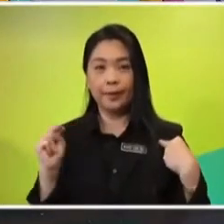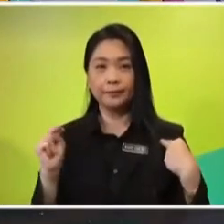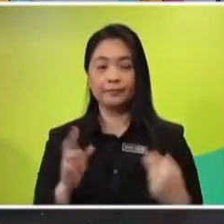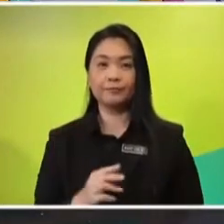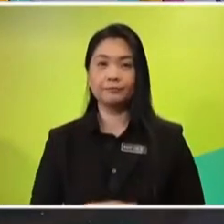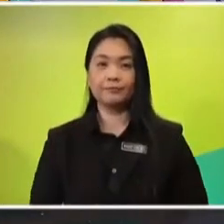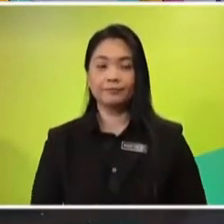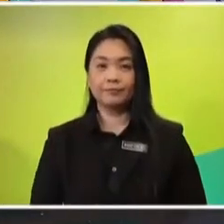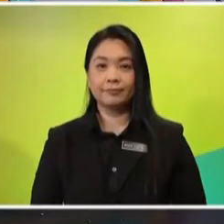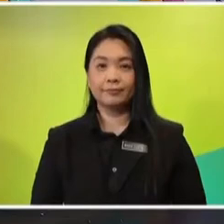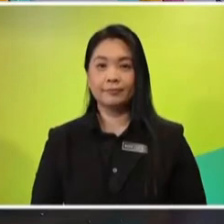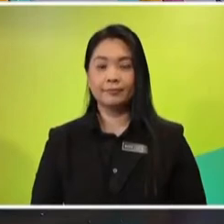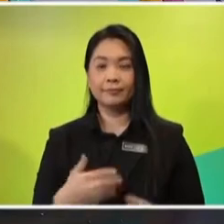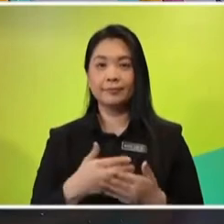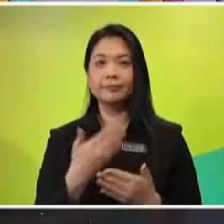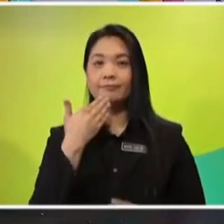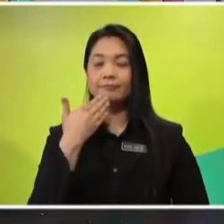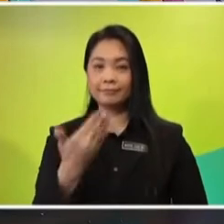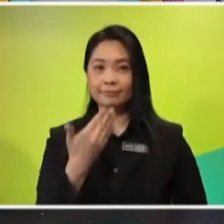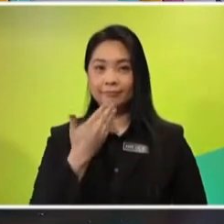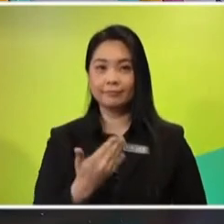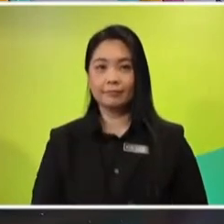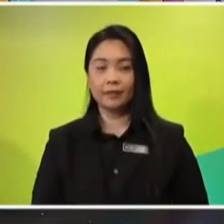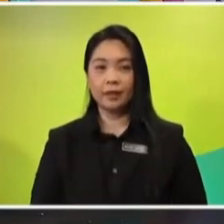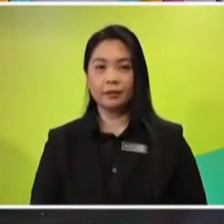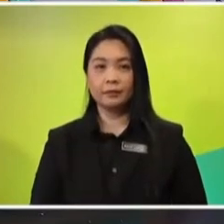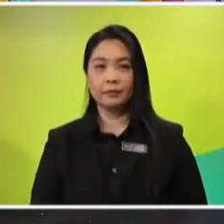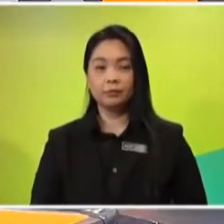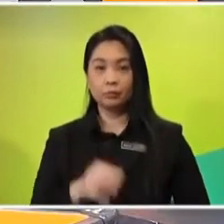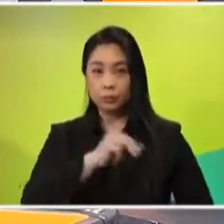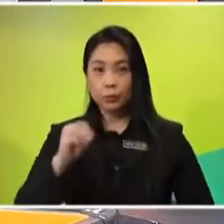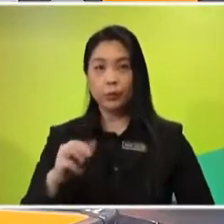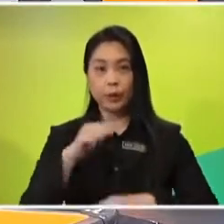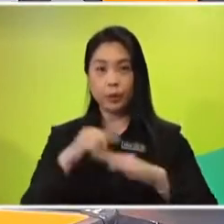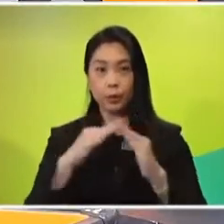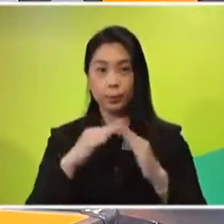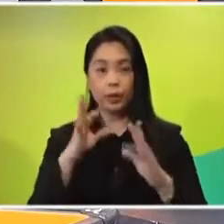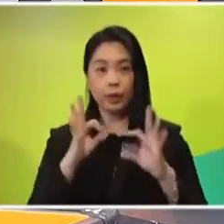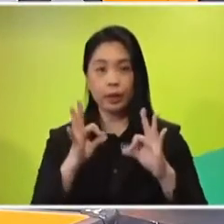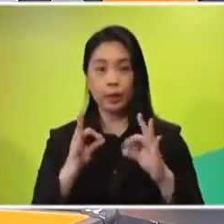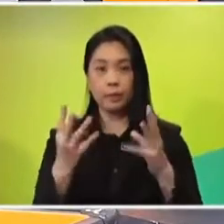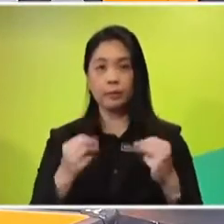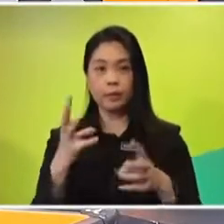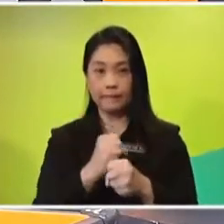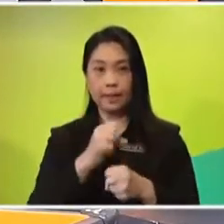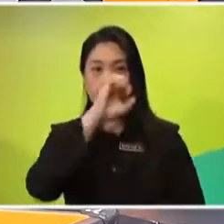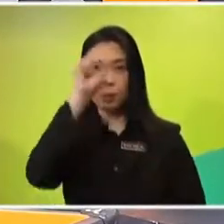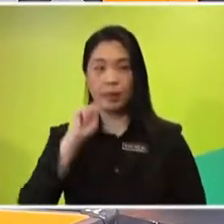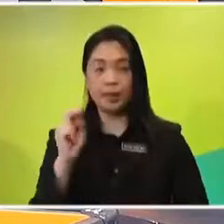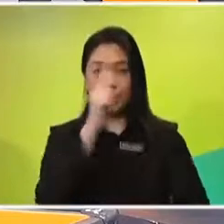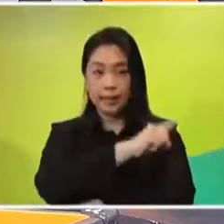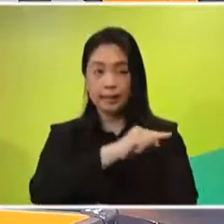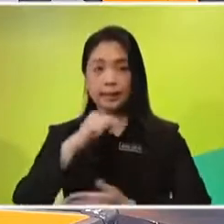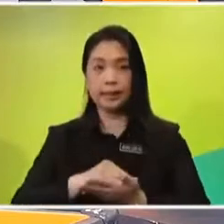Terima kasih, cikgu, atas kesimpulan yang telah diberikan. Oh. Cikgu, kalau murid-murid dekat rumah yang ingin mendapatkan soalan apa yang kita lakukan pada hari ini kan, cikgu,